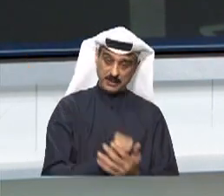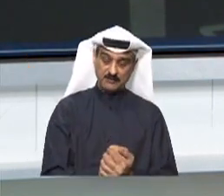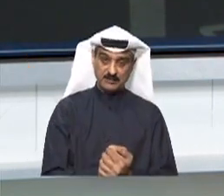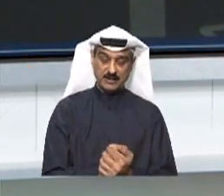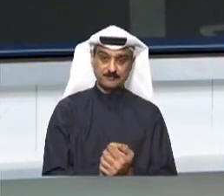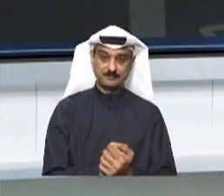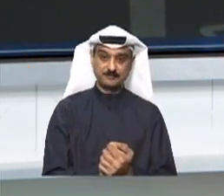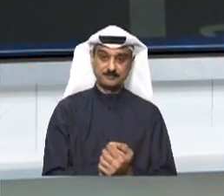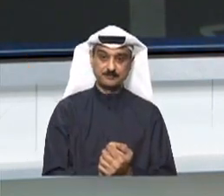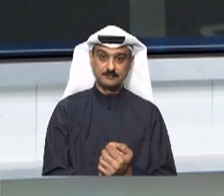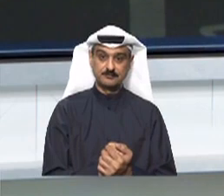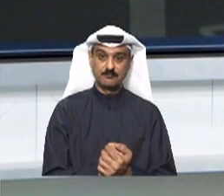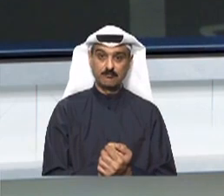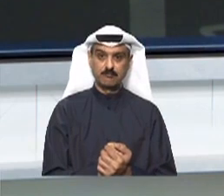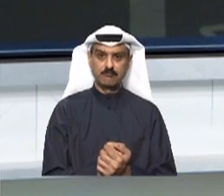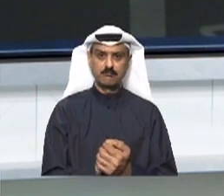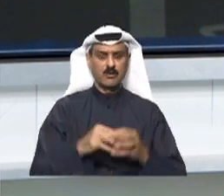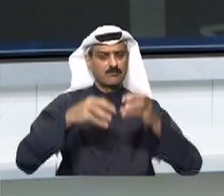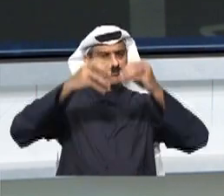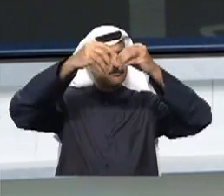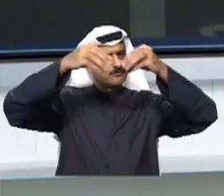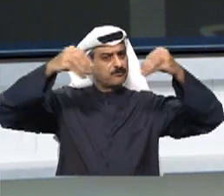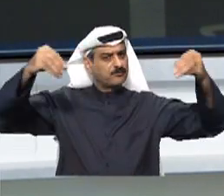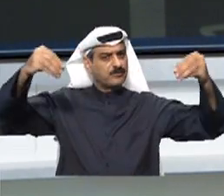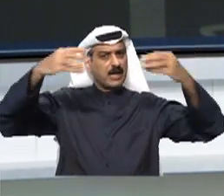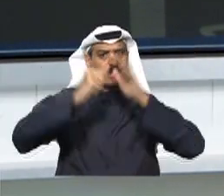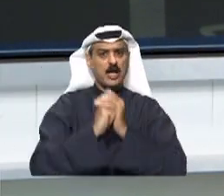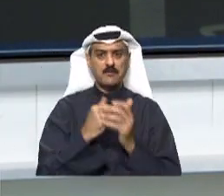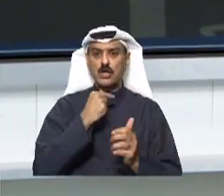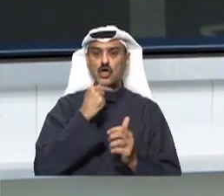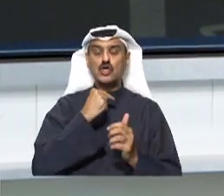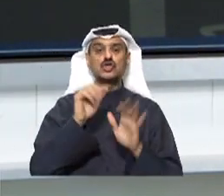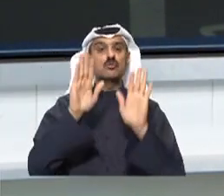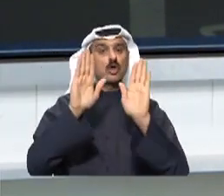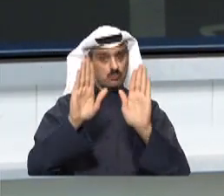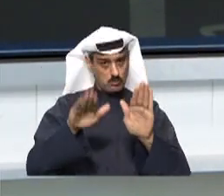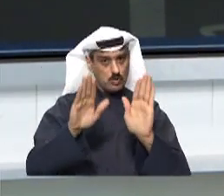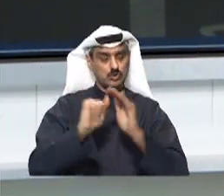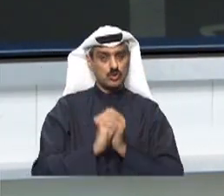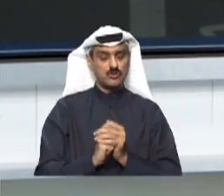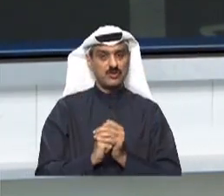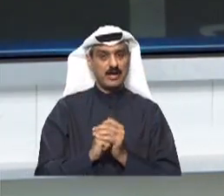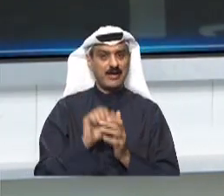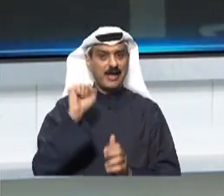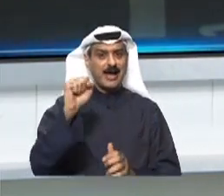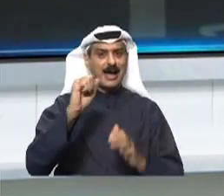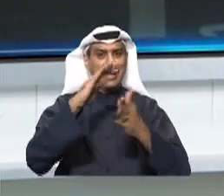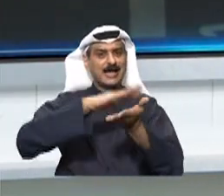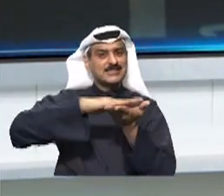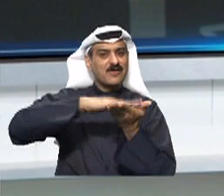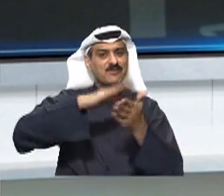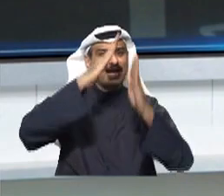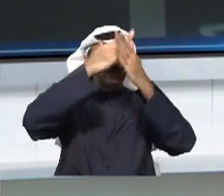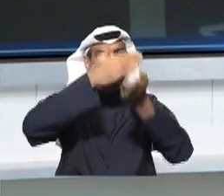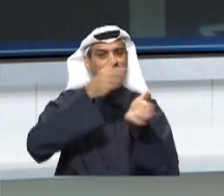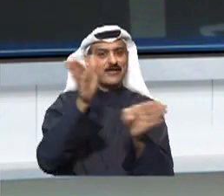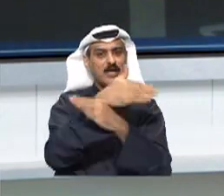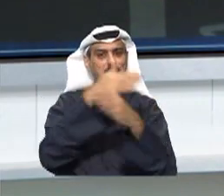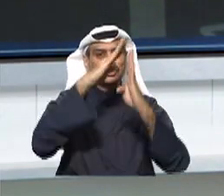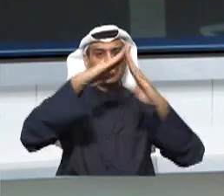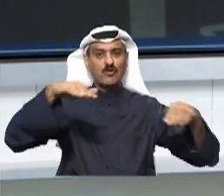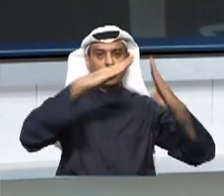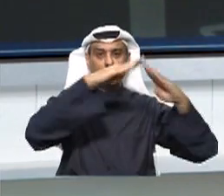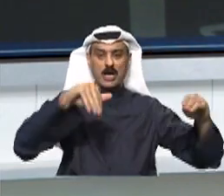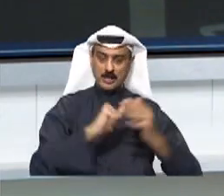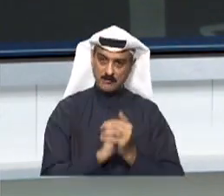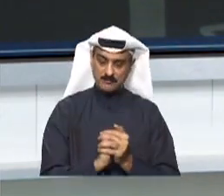ايضا فرص الغبار قد تكون وارده خلال يوم الجمعه، خاصه على المناطق الصحراويه والمكشوفه. راح يقلب الهواء الى